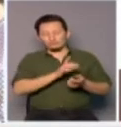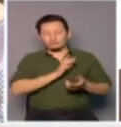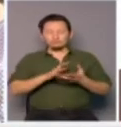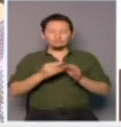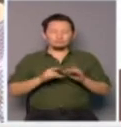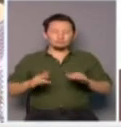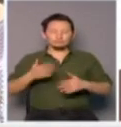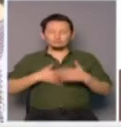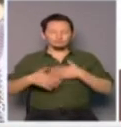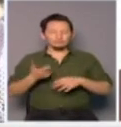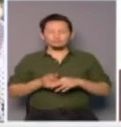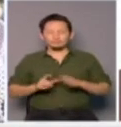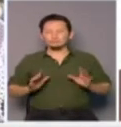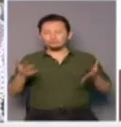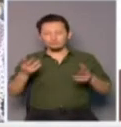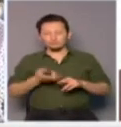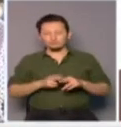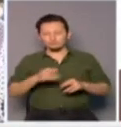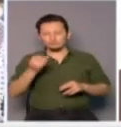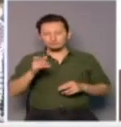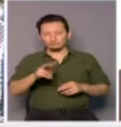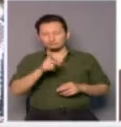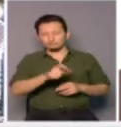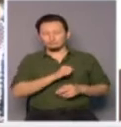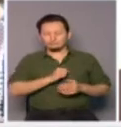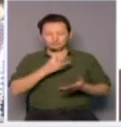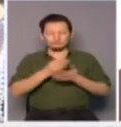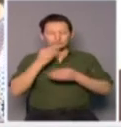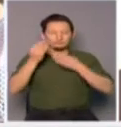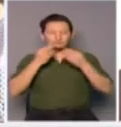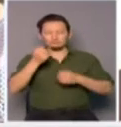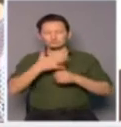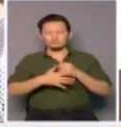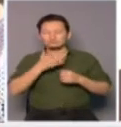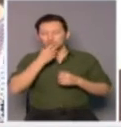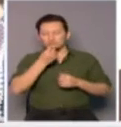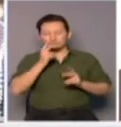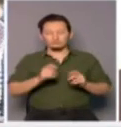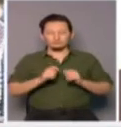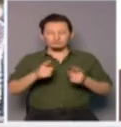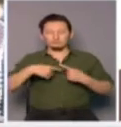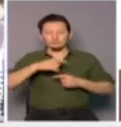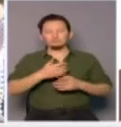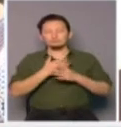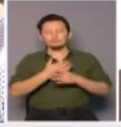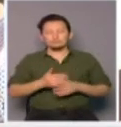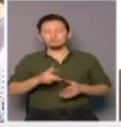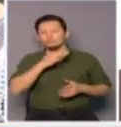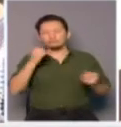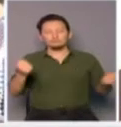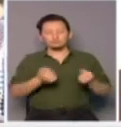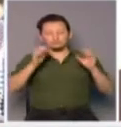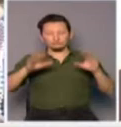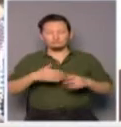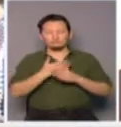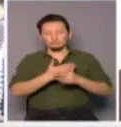поводу радостного события. Наша Жайнагуль открывает свой салон красоты. Предпринимателю будет оказана дальнейшая поддержка в рамках